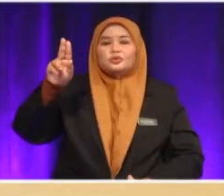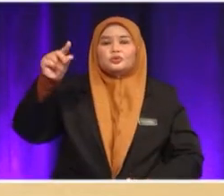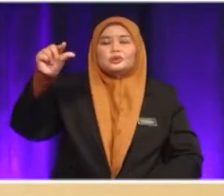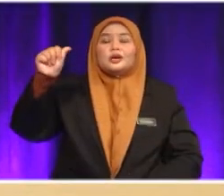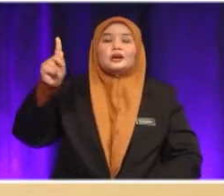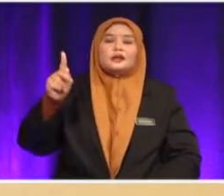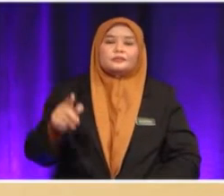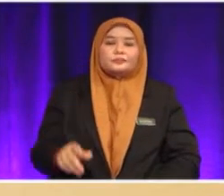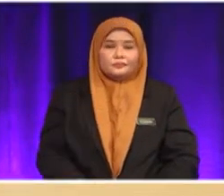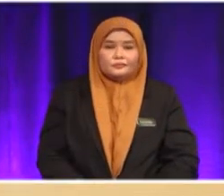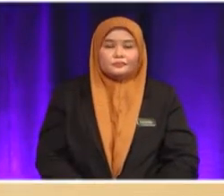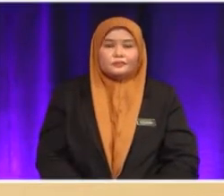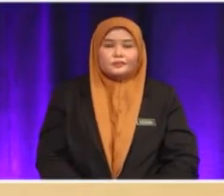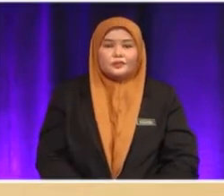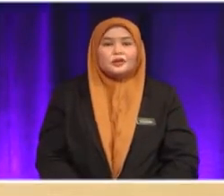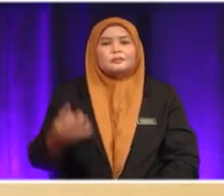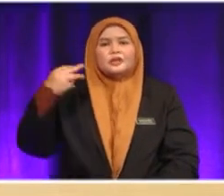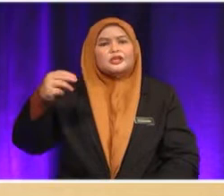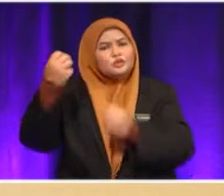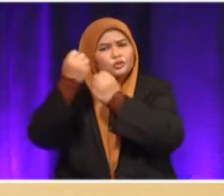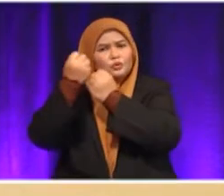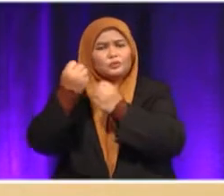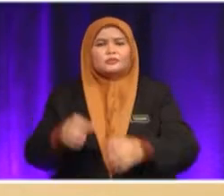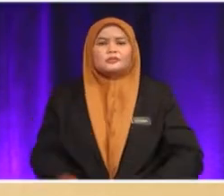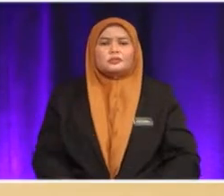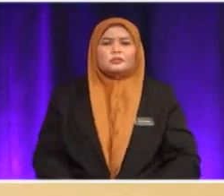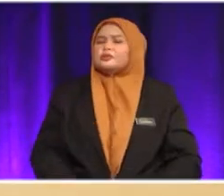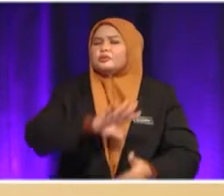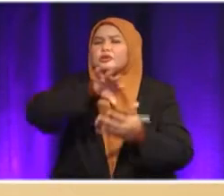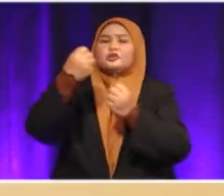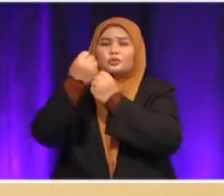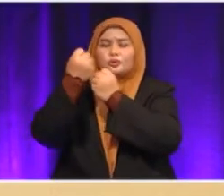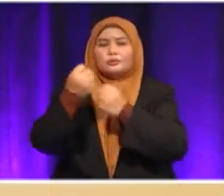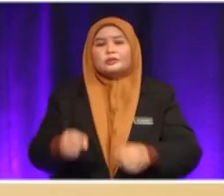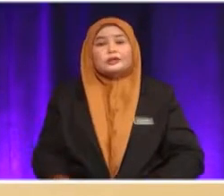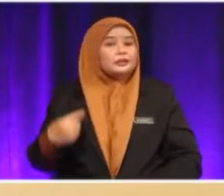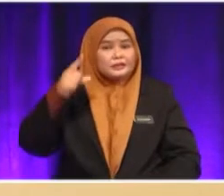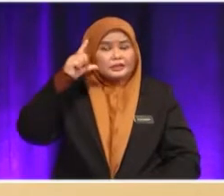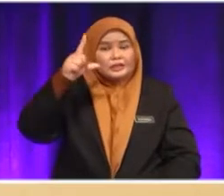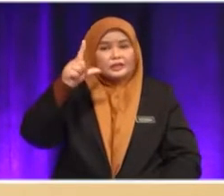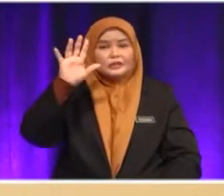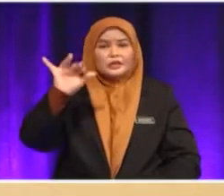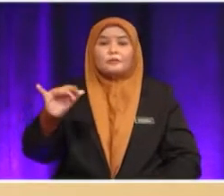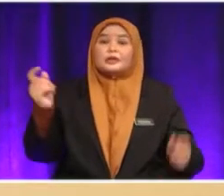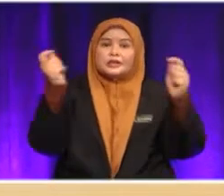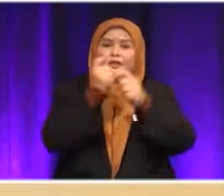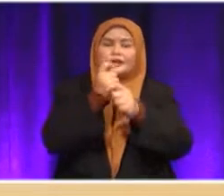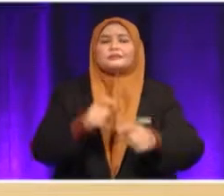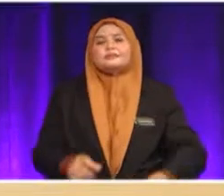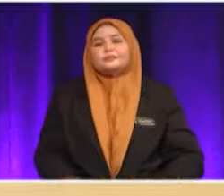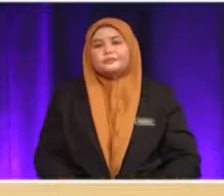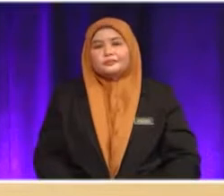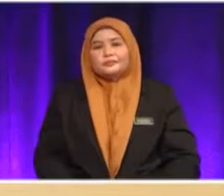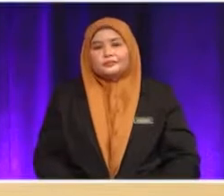dan menyokong nah ini semua menyokong Oke kita lihat yang menentang pula Siapa yang